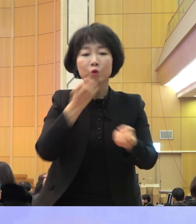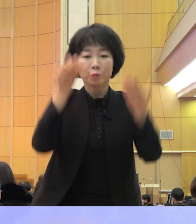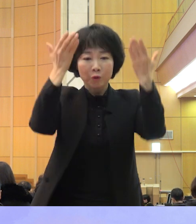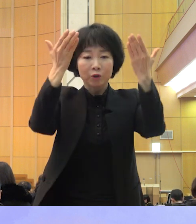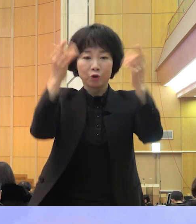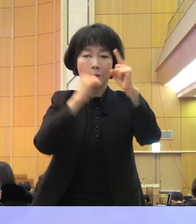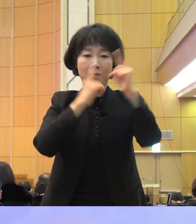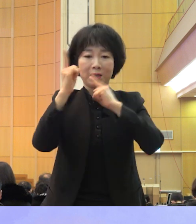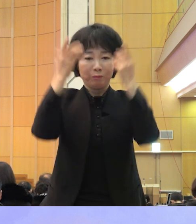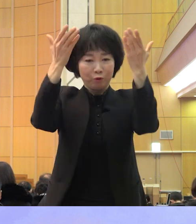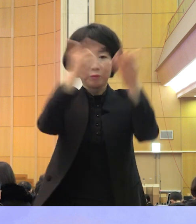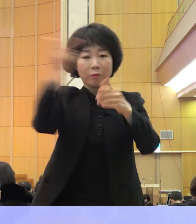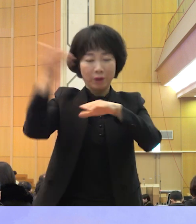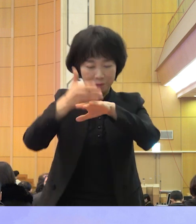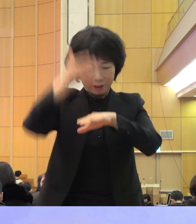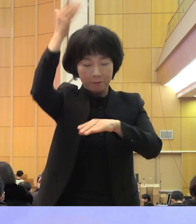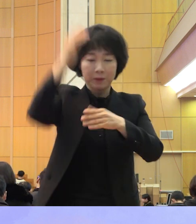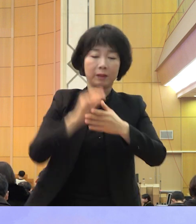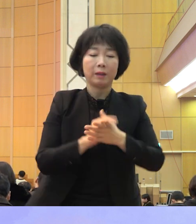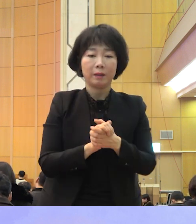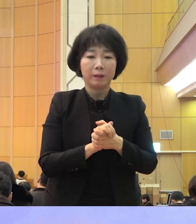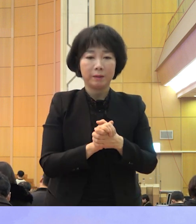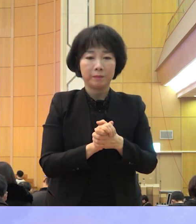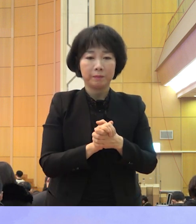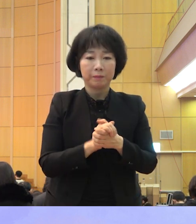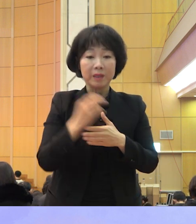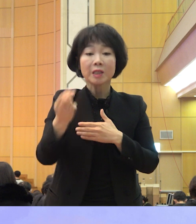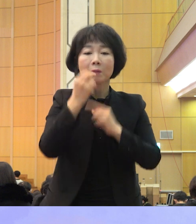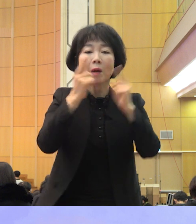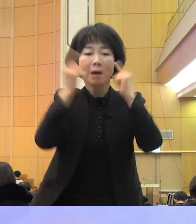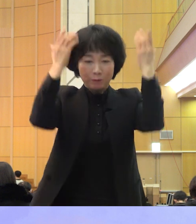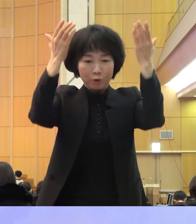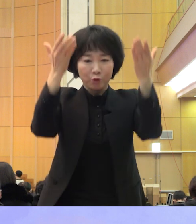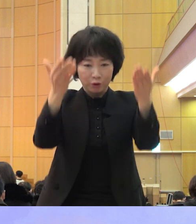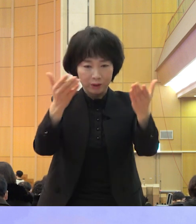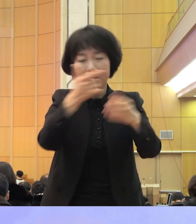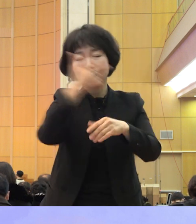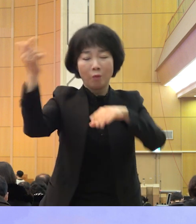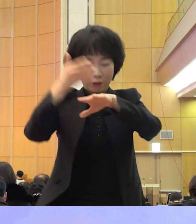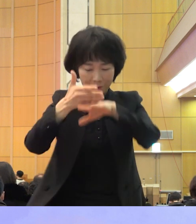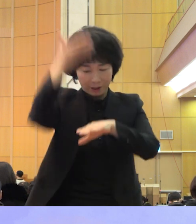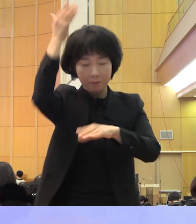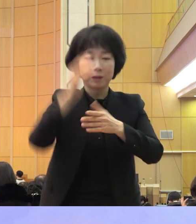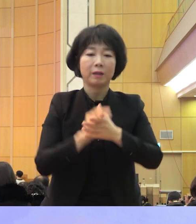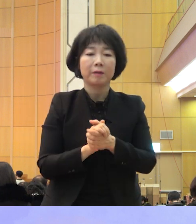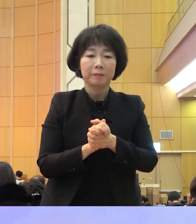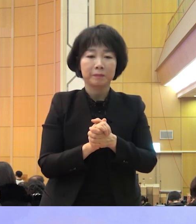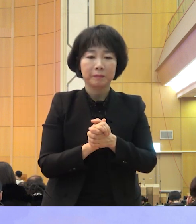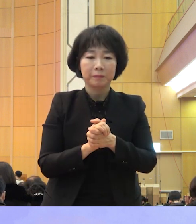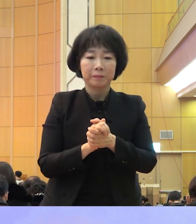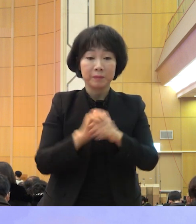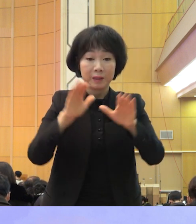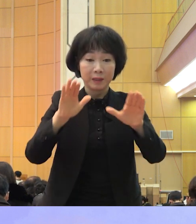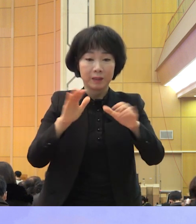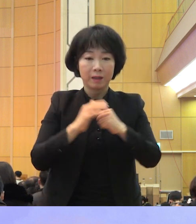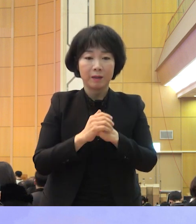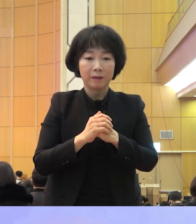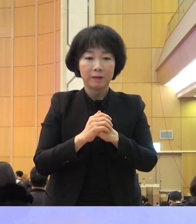축복의 말씀을 주시니 감사합니다. 생명의 말씀을 주시니 감사합니다.